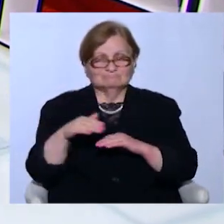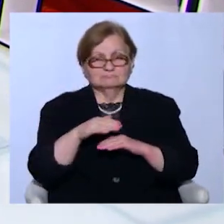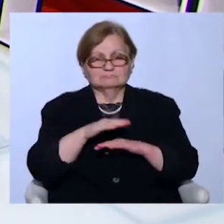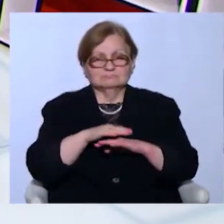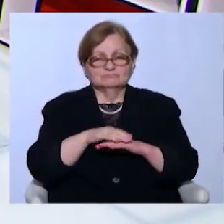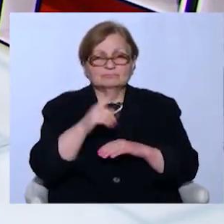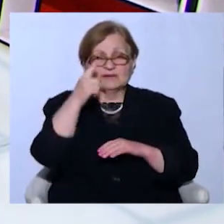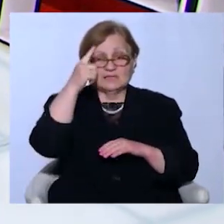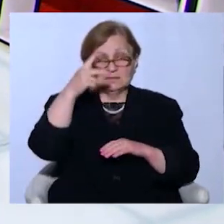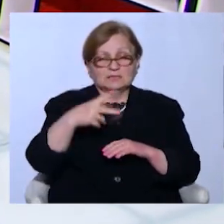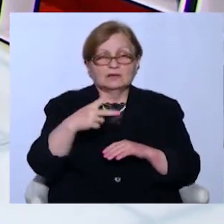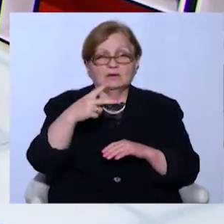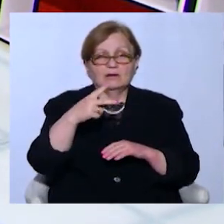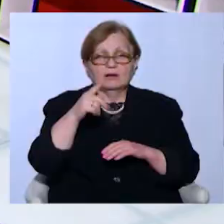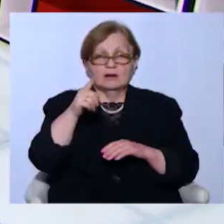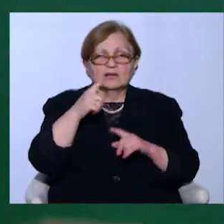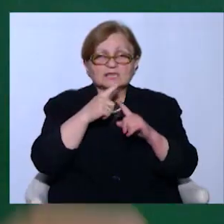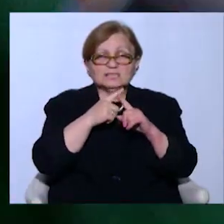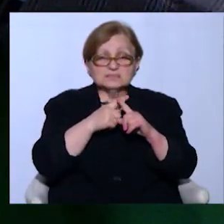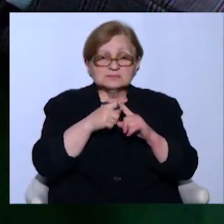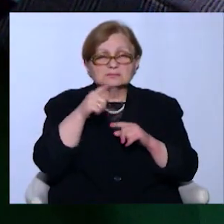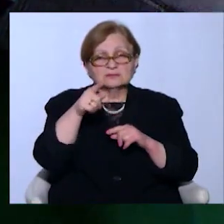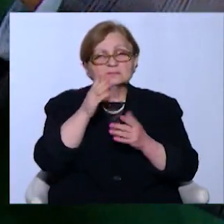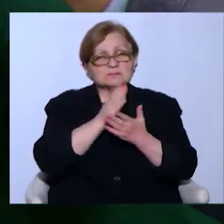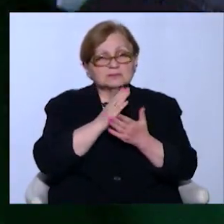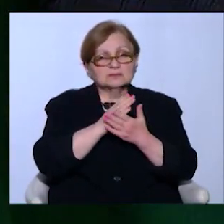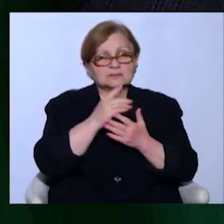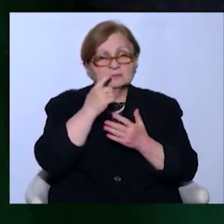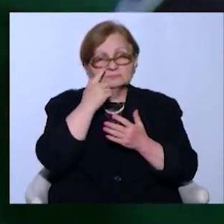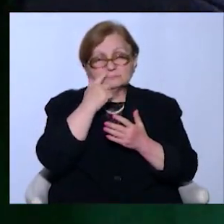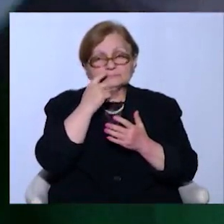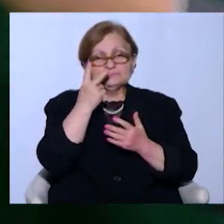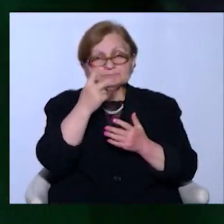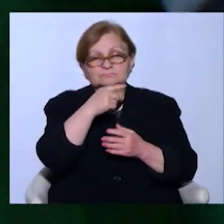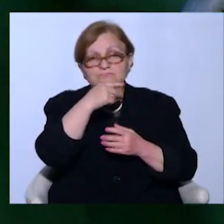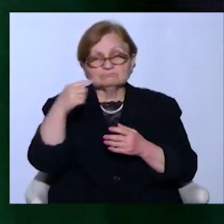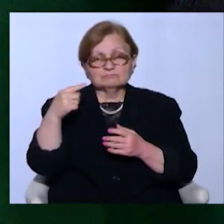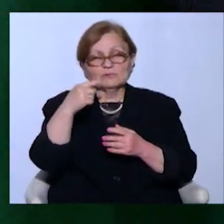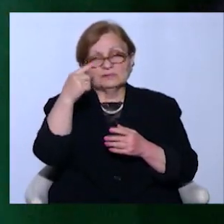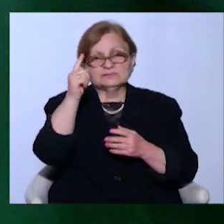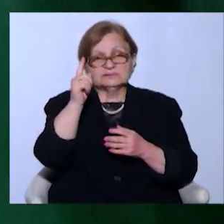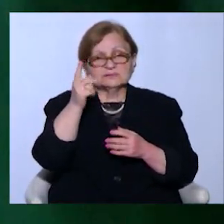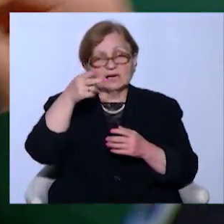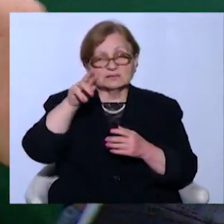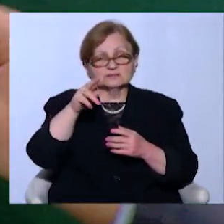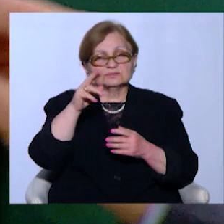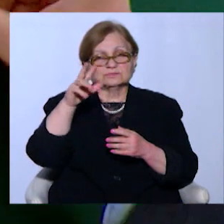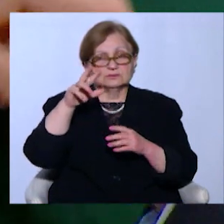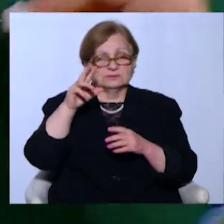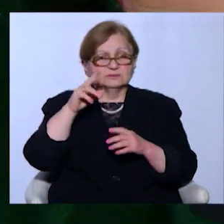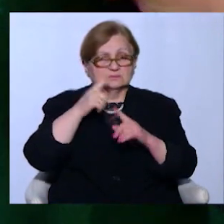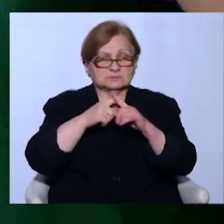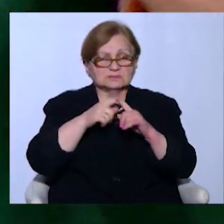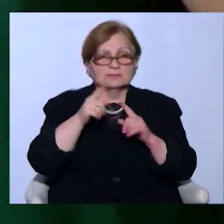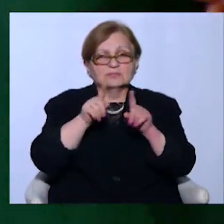1/2 ხარისხად x-ი, ეს არის 2, ხომ არის 2-1 ხარისხში x-ი, ეს არის იგივე